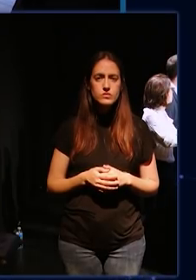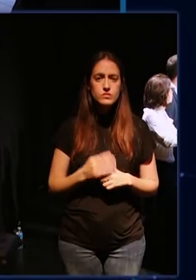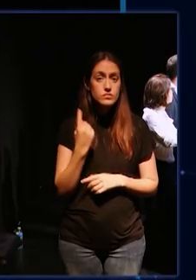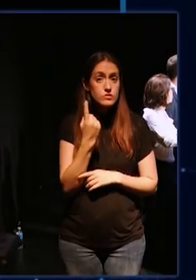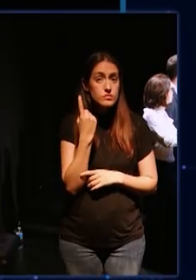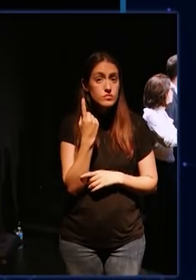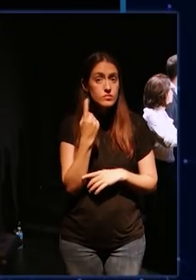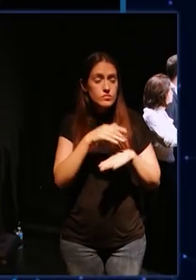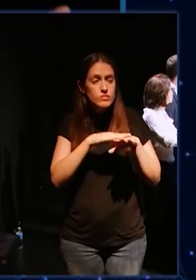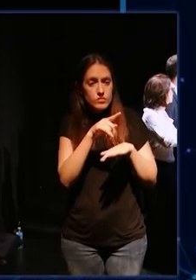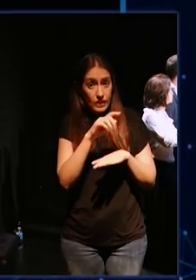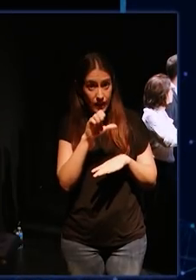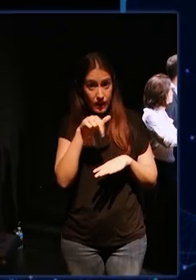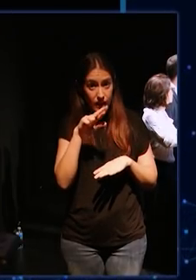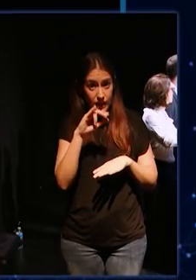Enric, no?